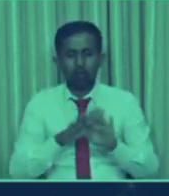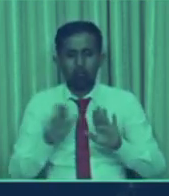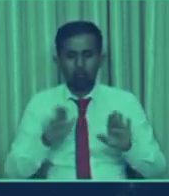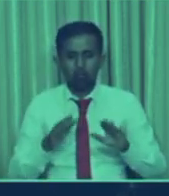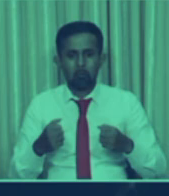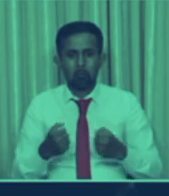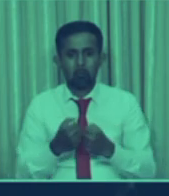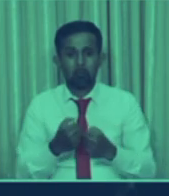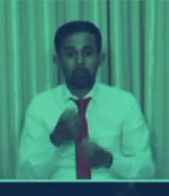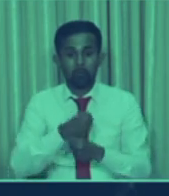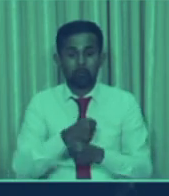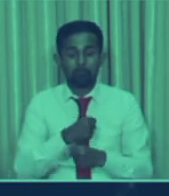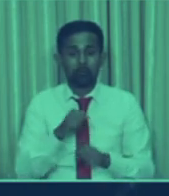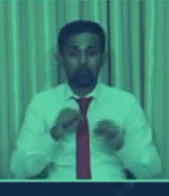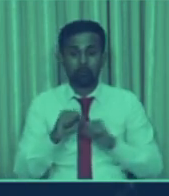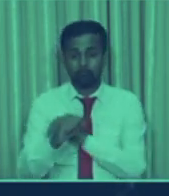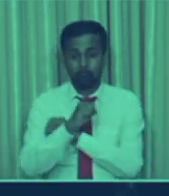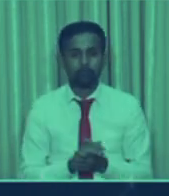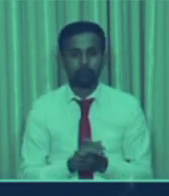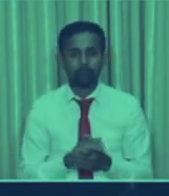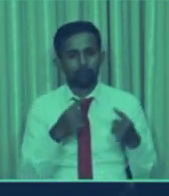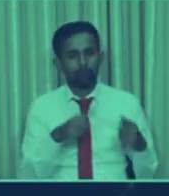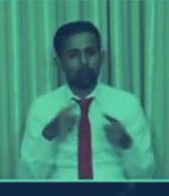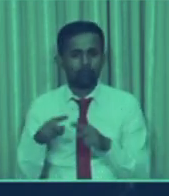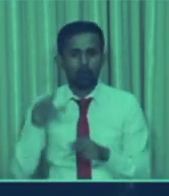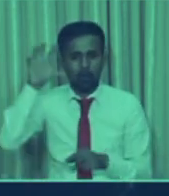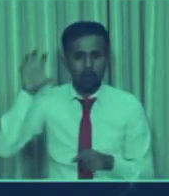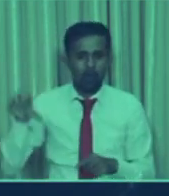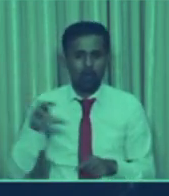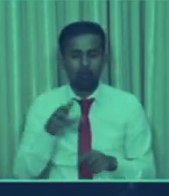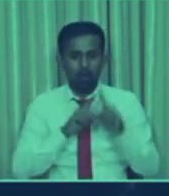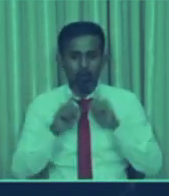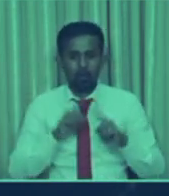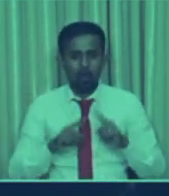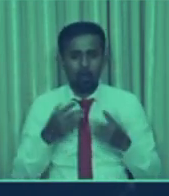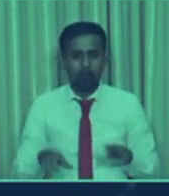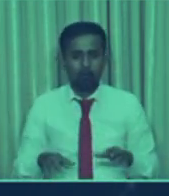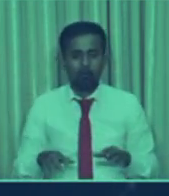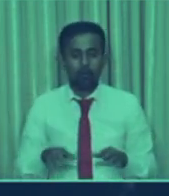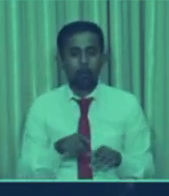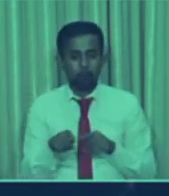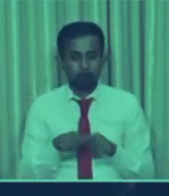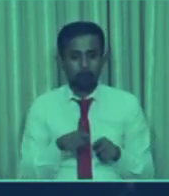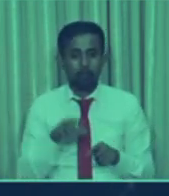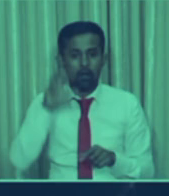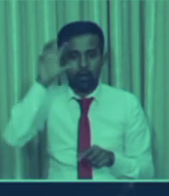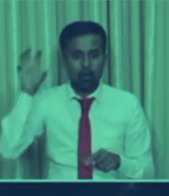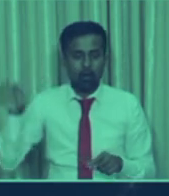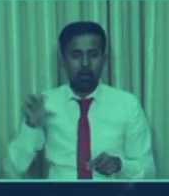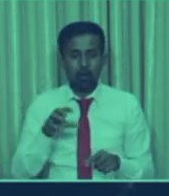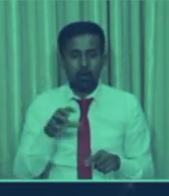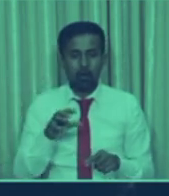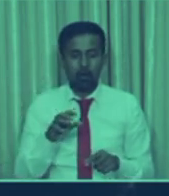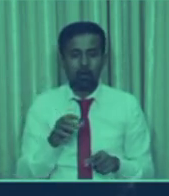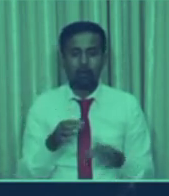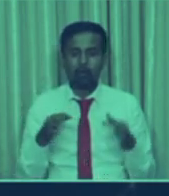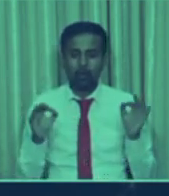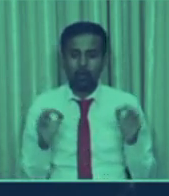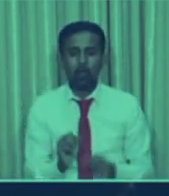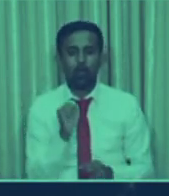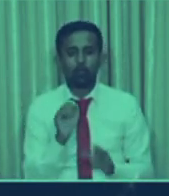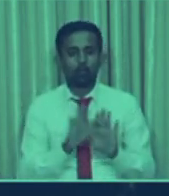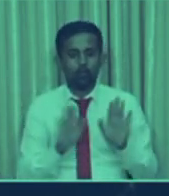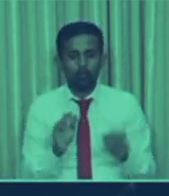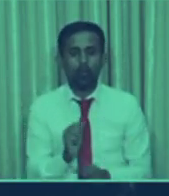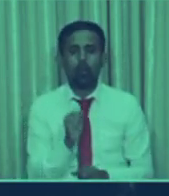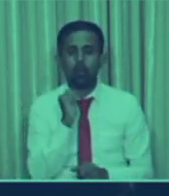பெரிதான விமர்சனங்களையும் பொய்களையும் அவிழ்த்து விட்டது ஊடகங்கள் தான். வளர்ந்திருக்கின்ற நாடுகளிலே ஊடக சுதந்திரம் எப்படி இருக்கிறது? இந்த ஊடகங்களை முகாமை செய்வதற்கான கட்டுப்பாடுகள் இருக்கின்றனவா? அல்லது